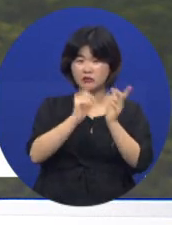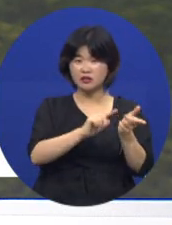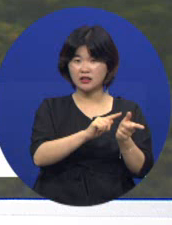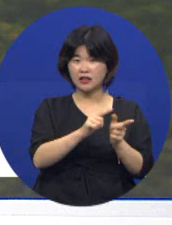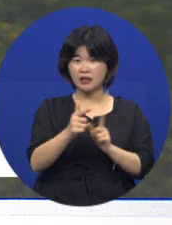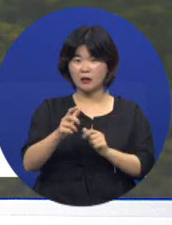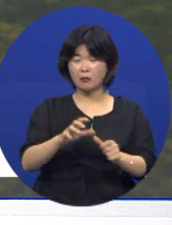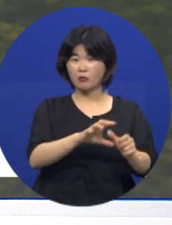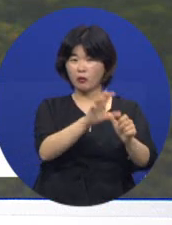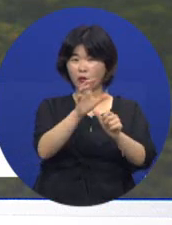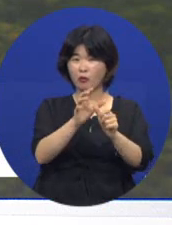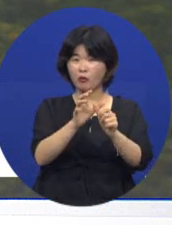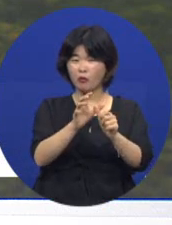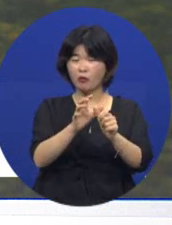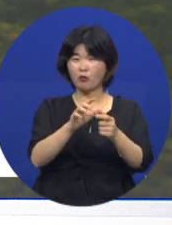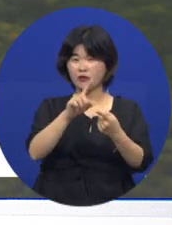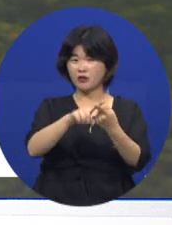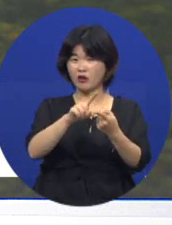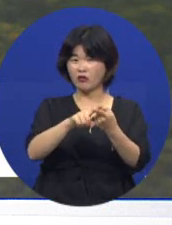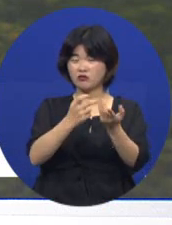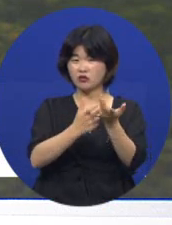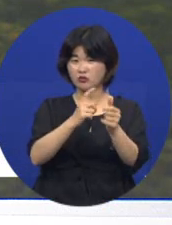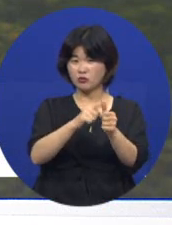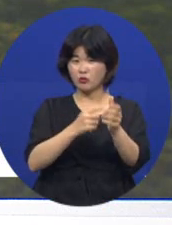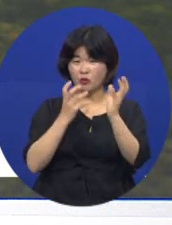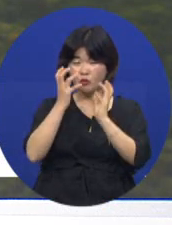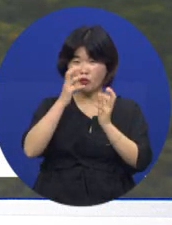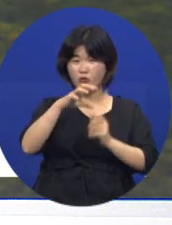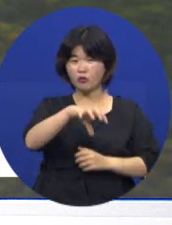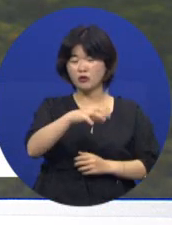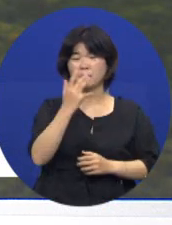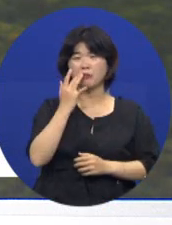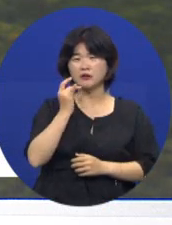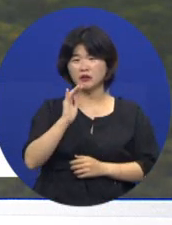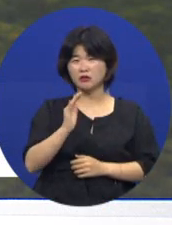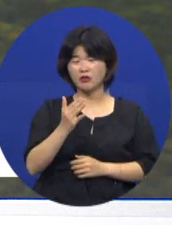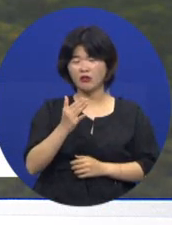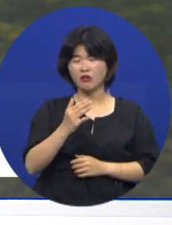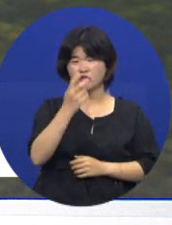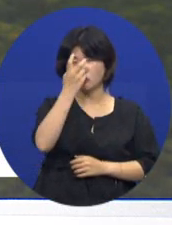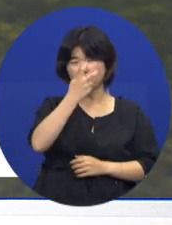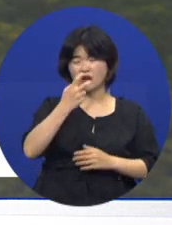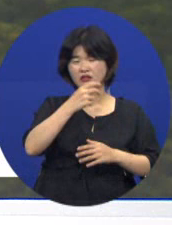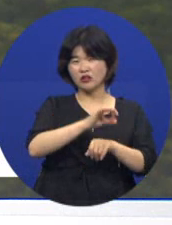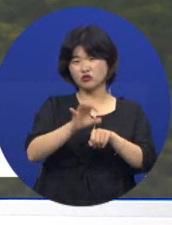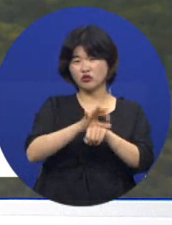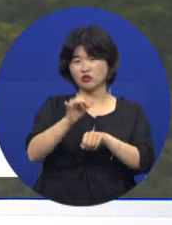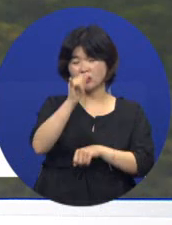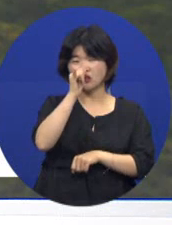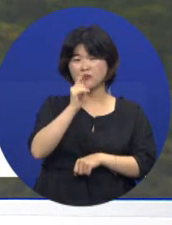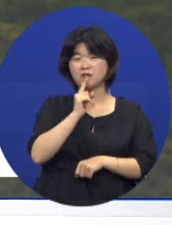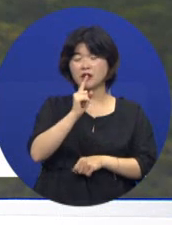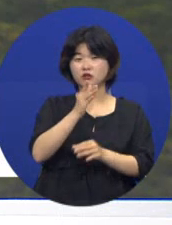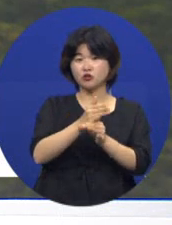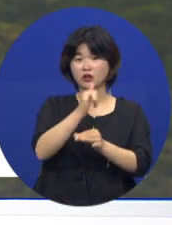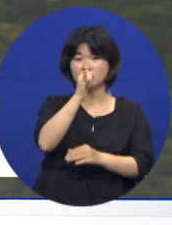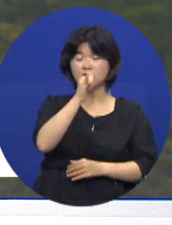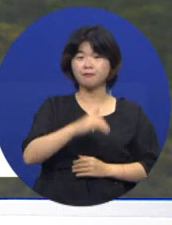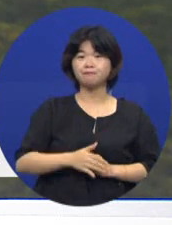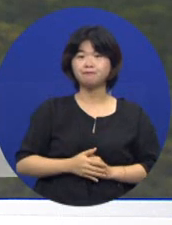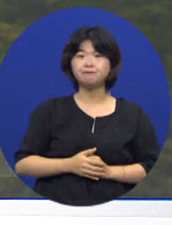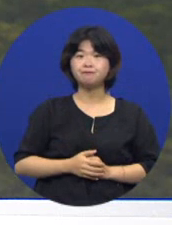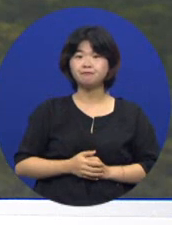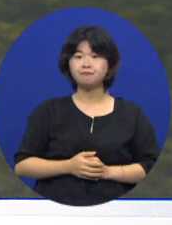다양한 보호종 서식지가 곶자왈 보호 지역에서 빠지는 등 조사가 부실하게 이루어졌다면 지적하고 났었습니다